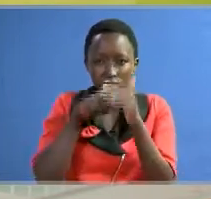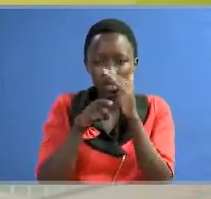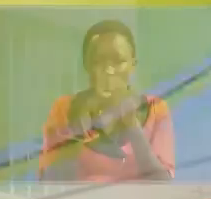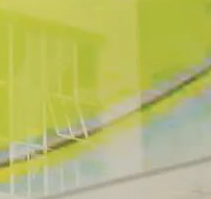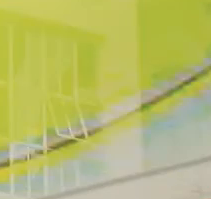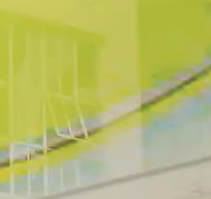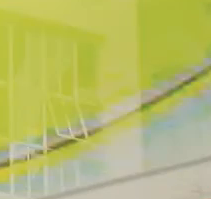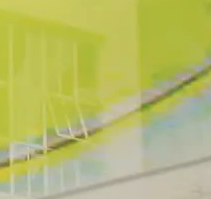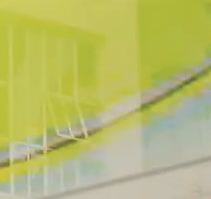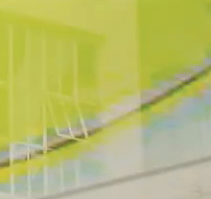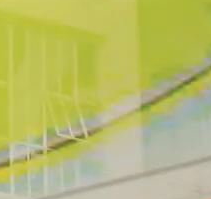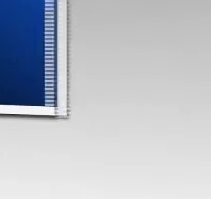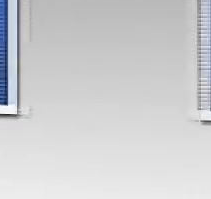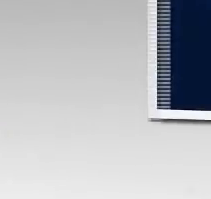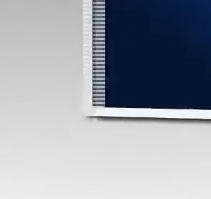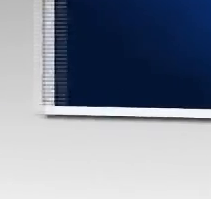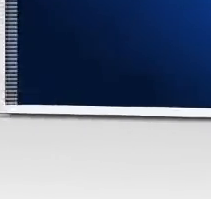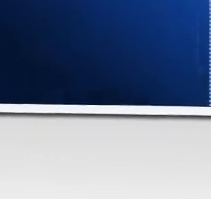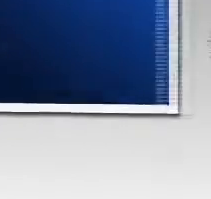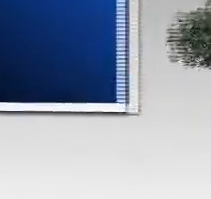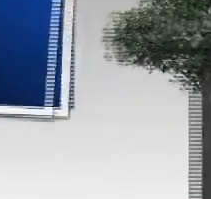yake.